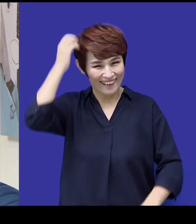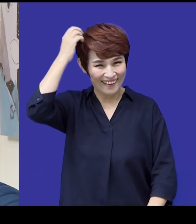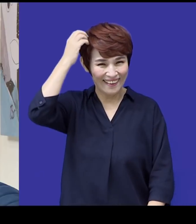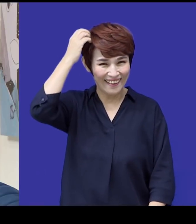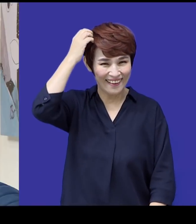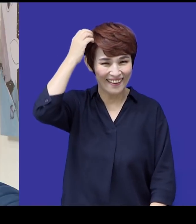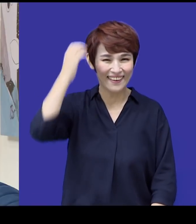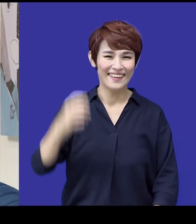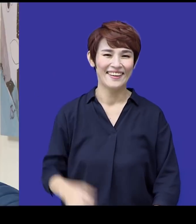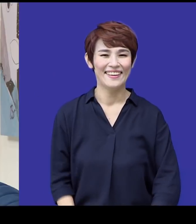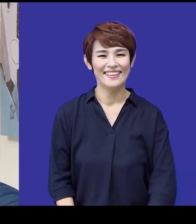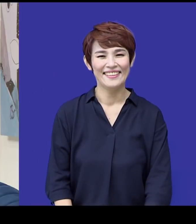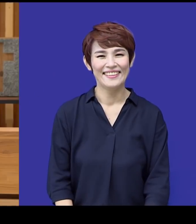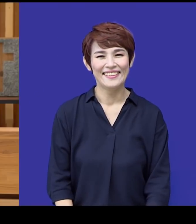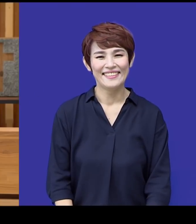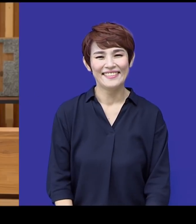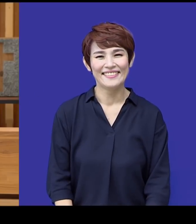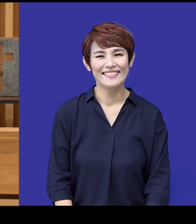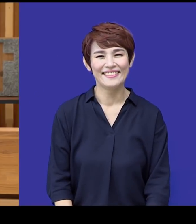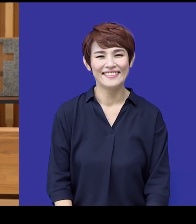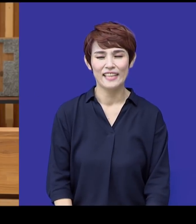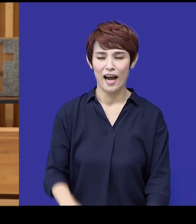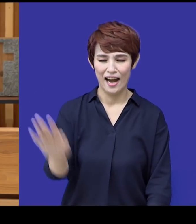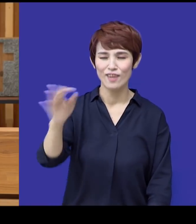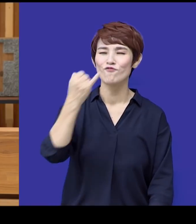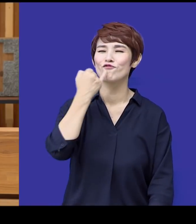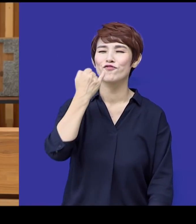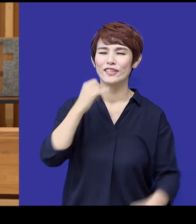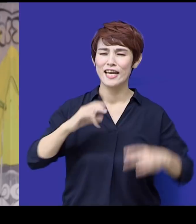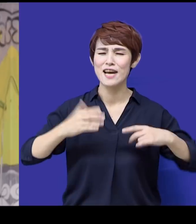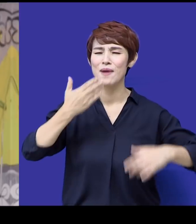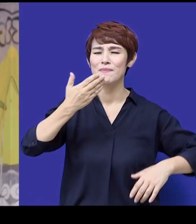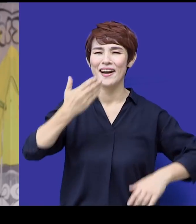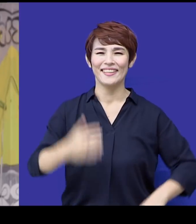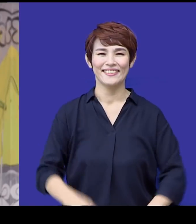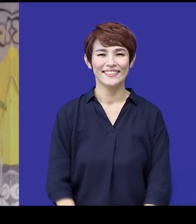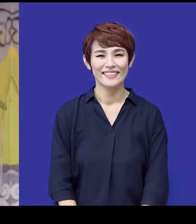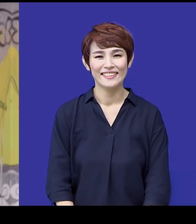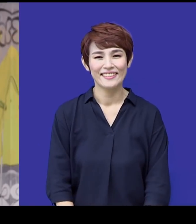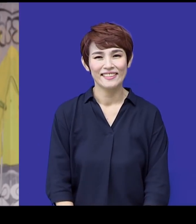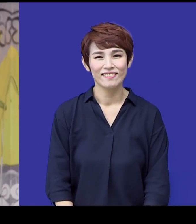아니요. 아닙니다. 자랑할 만하십니다. 네. 예. 하다 보니까 그래요. 아예 자랑하실 만하십니다. 그런데